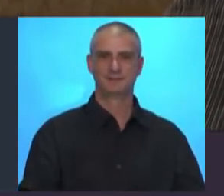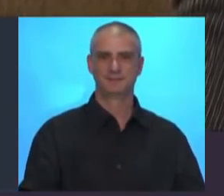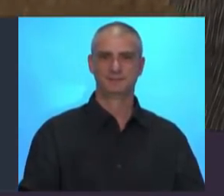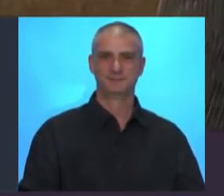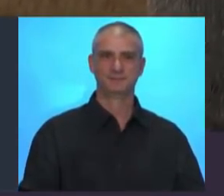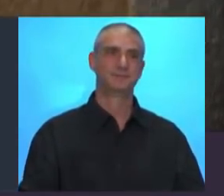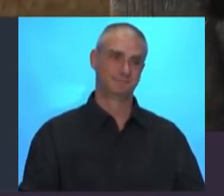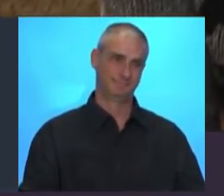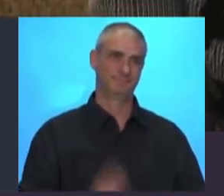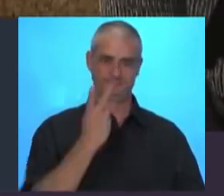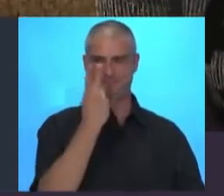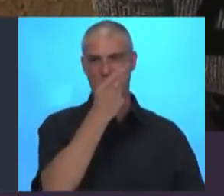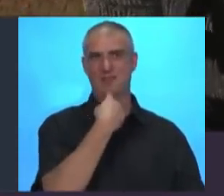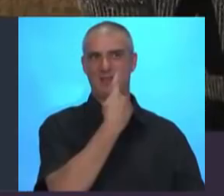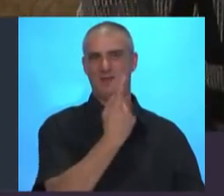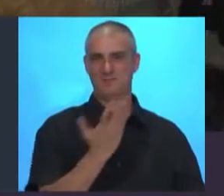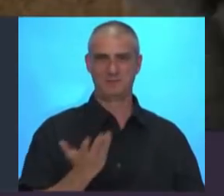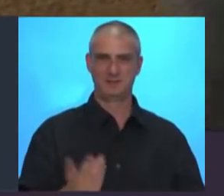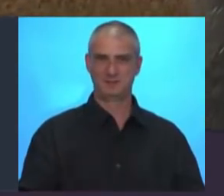כן, בטח.